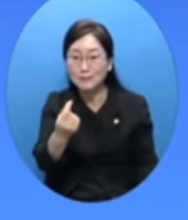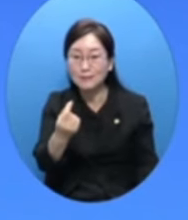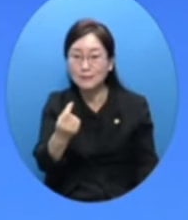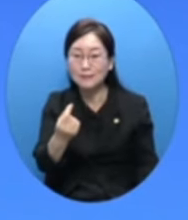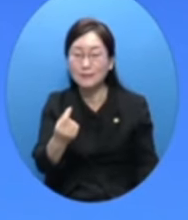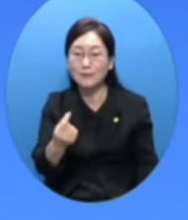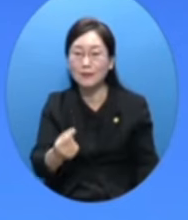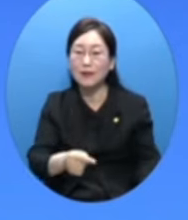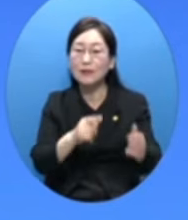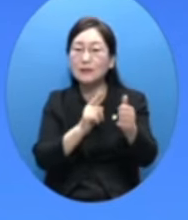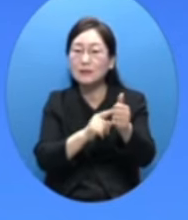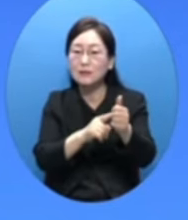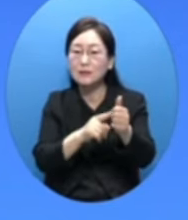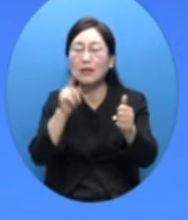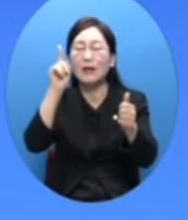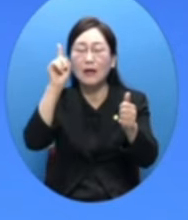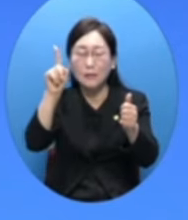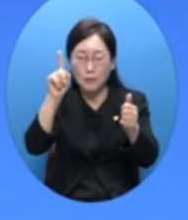단 한 번에